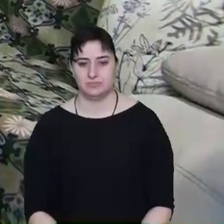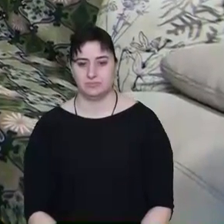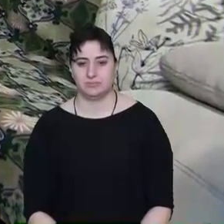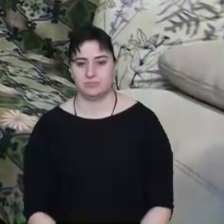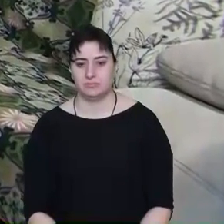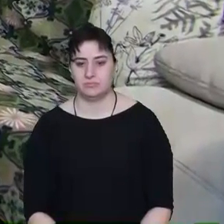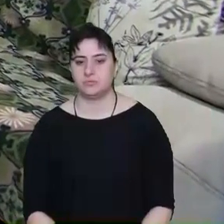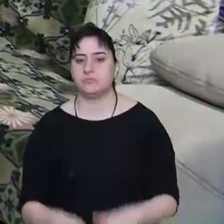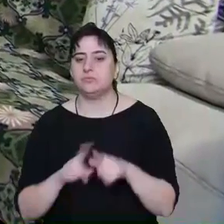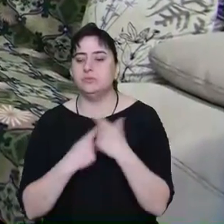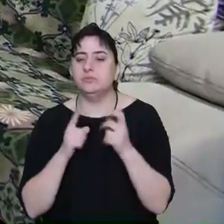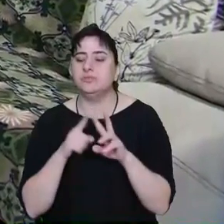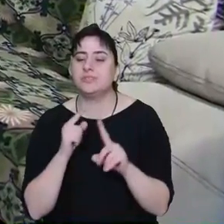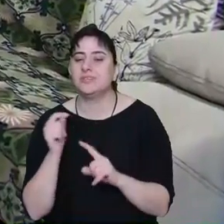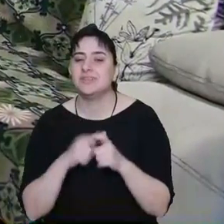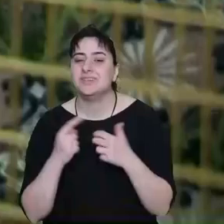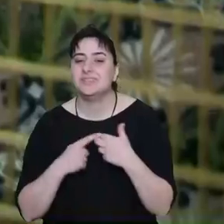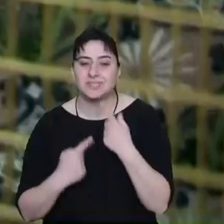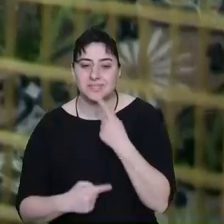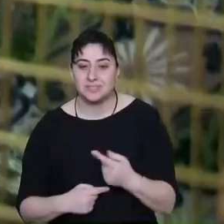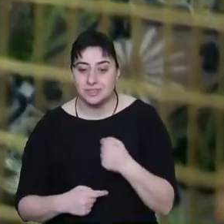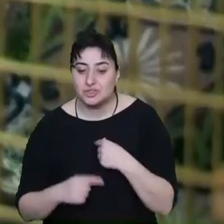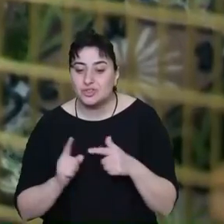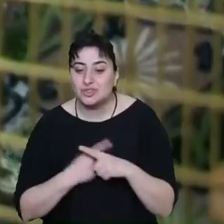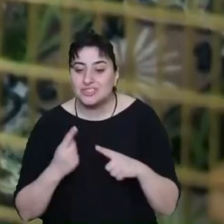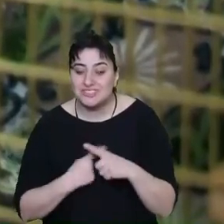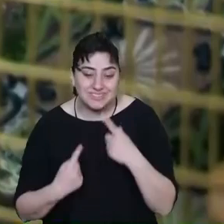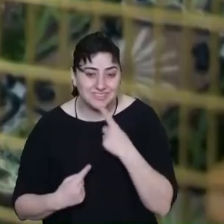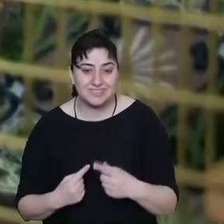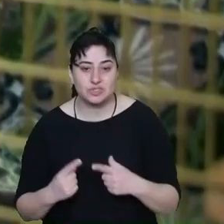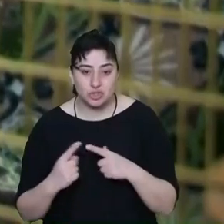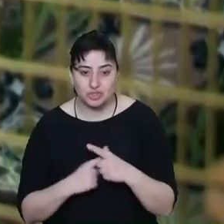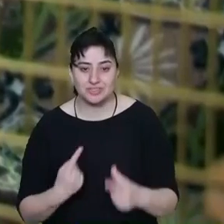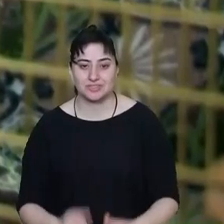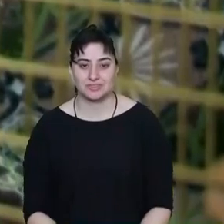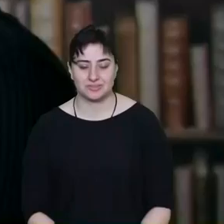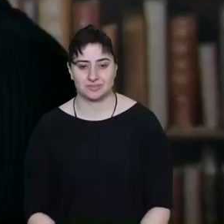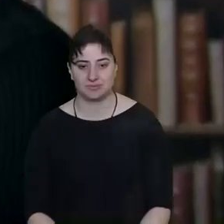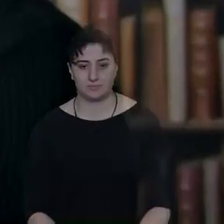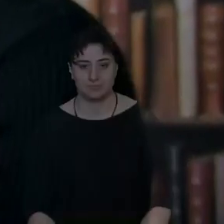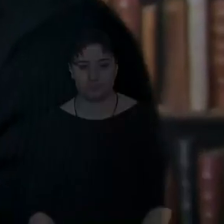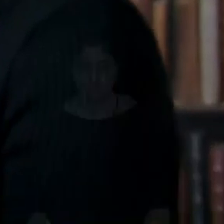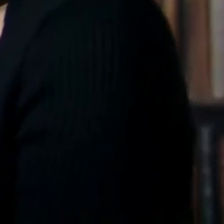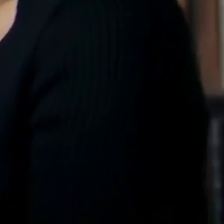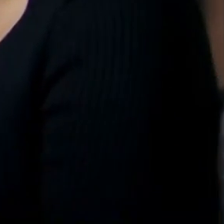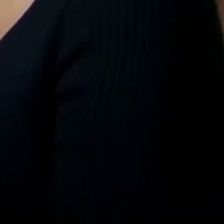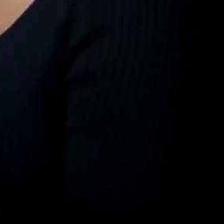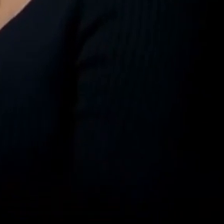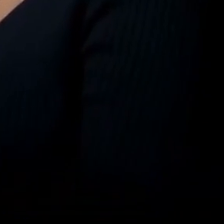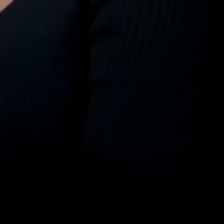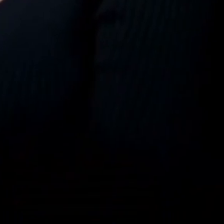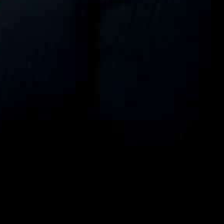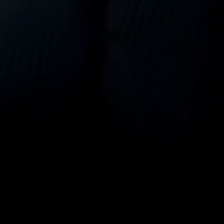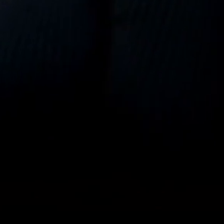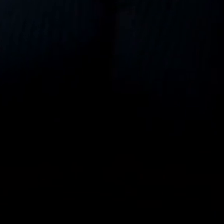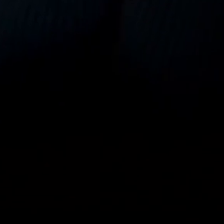bakayım oğlum, Junior, Junior, Junior. Junior, hadi. Sarp hala yaşadığı şokun